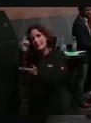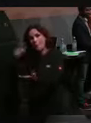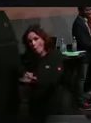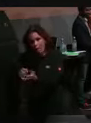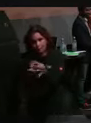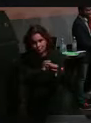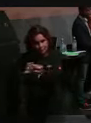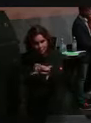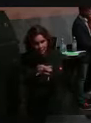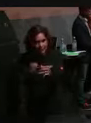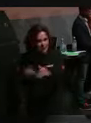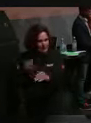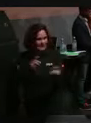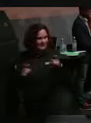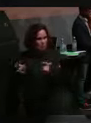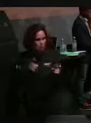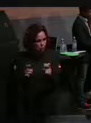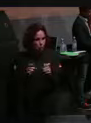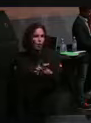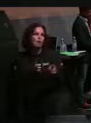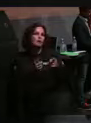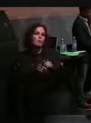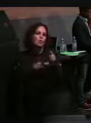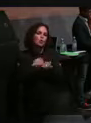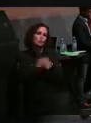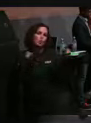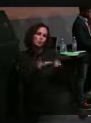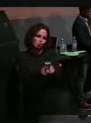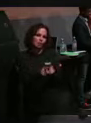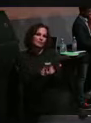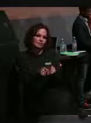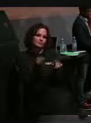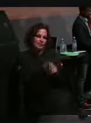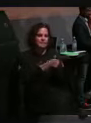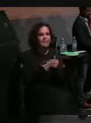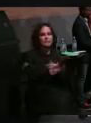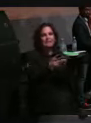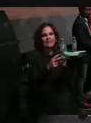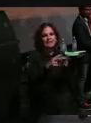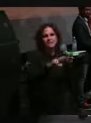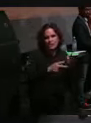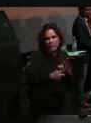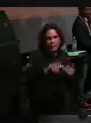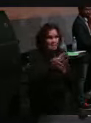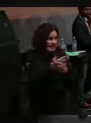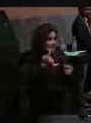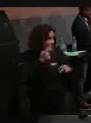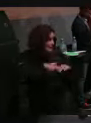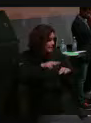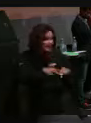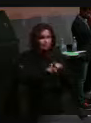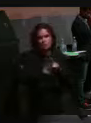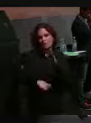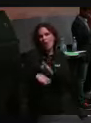mest livlig, kanskje. Reverser kutt i forskning på fremtidens energisystemer. Ingen tegner seg til replikk på den. Det betyr at vi har høye